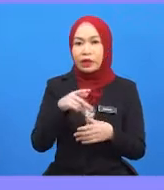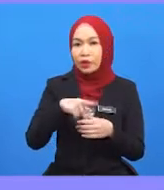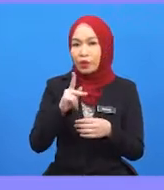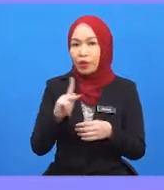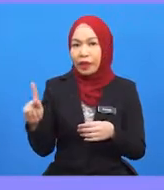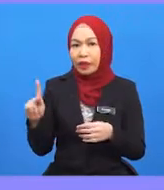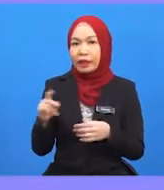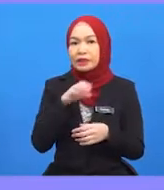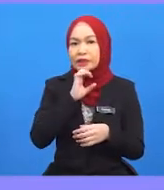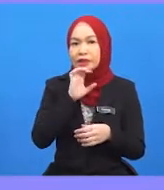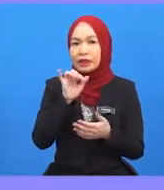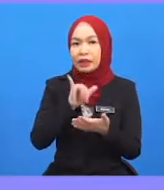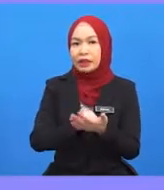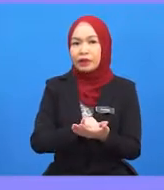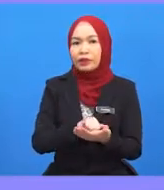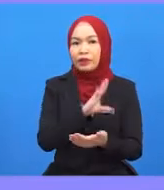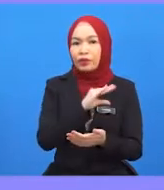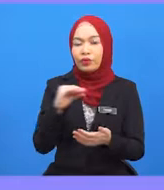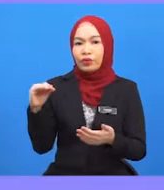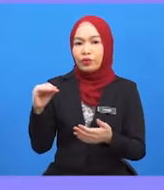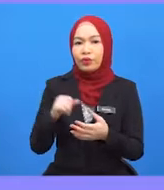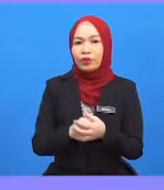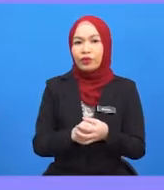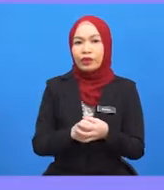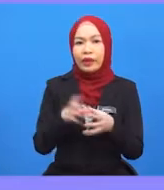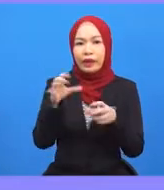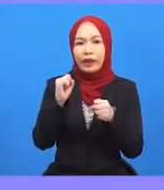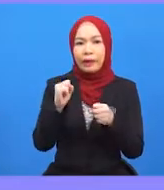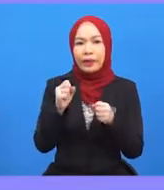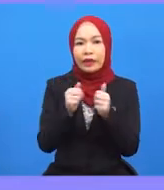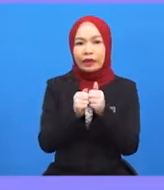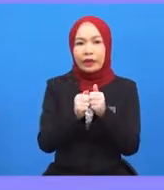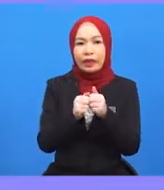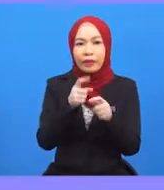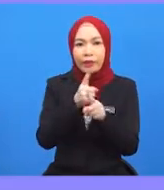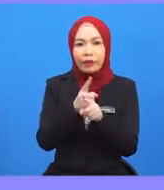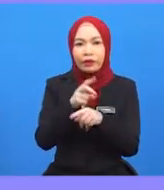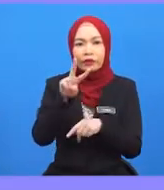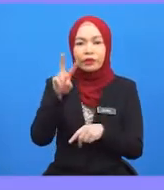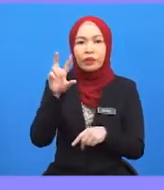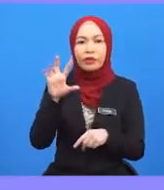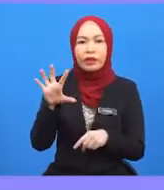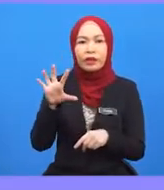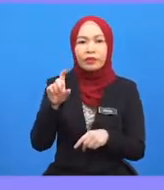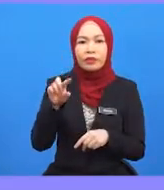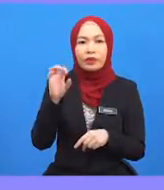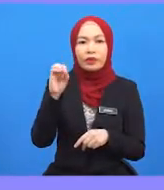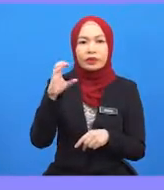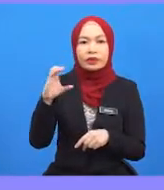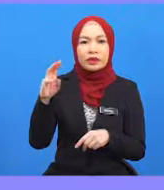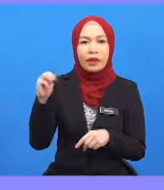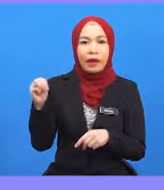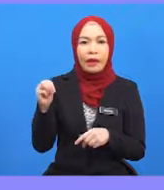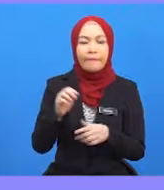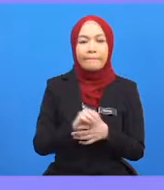pipetkan dengan tepat 25 cm padu larutan natrium hidroksida.